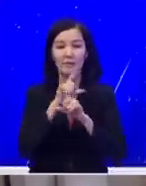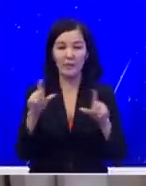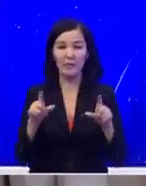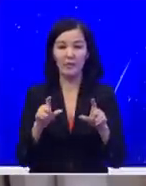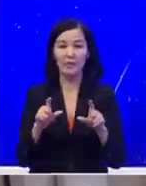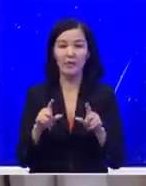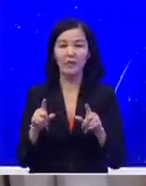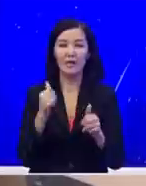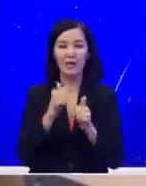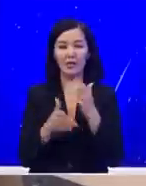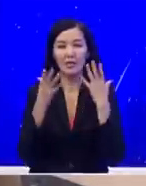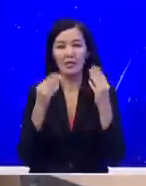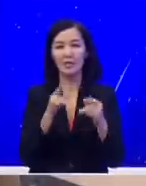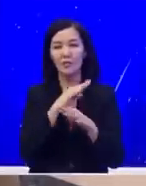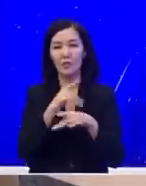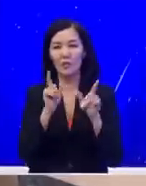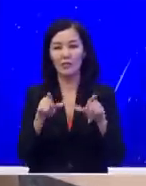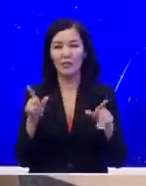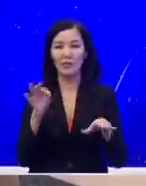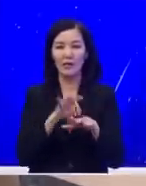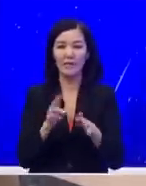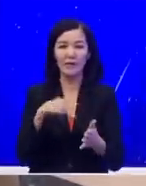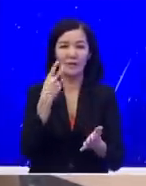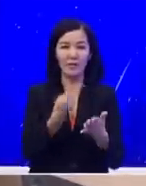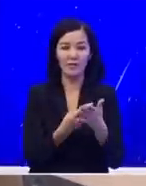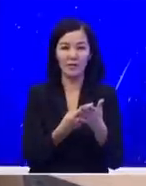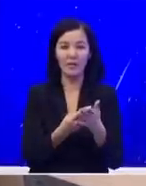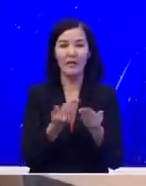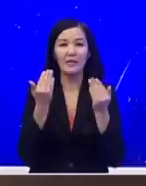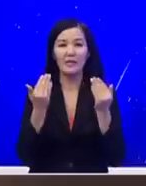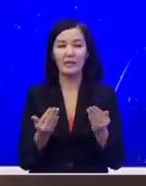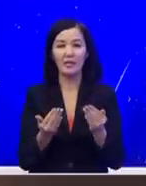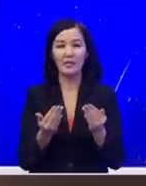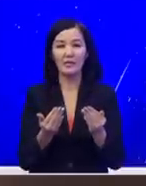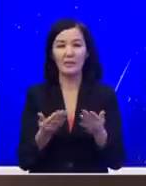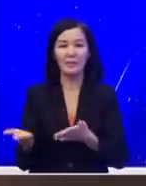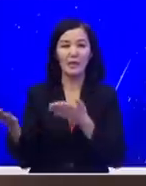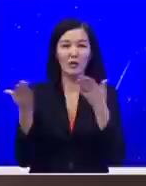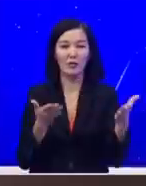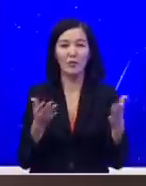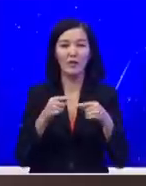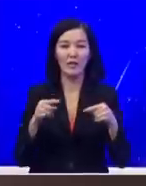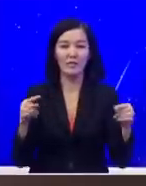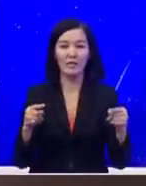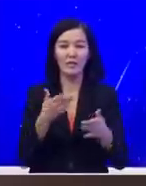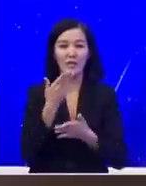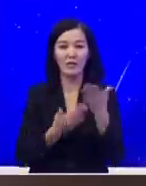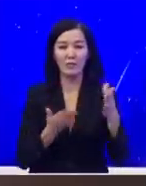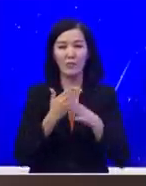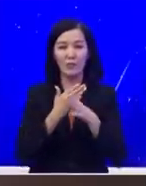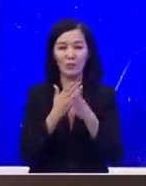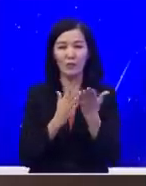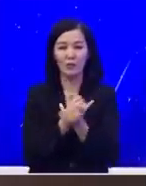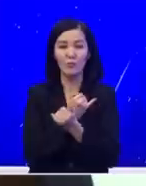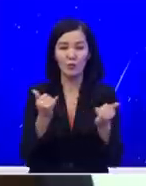не перестает принимать пациентов с различными формами заболевания и травмами. Также приемы терапевта и различные консультации остаются